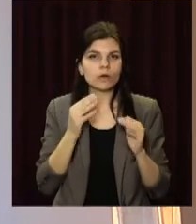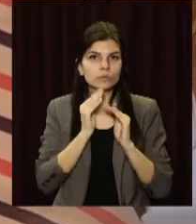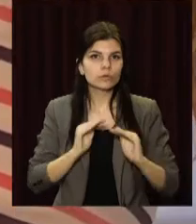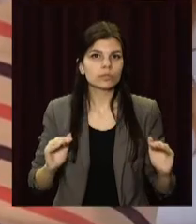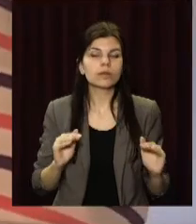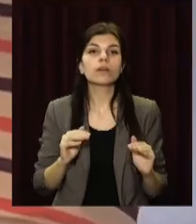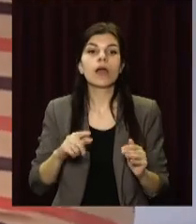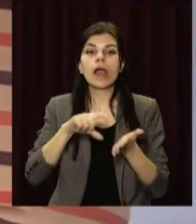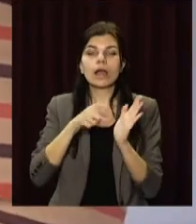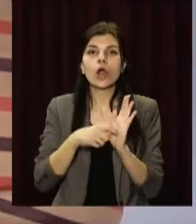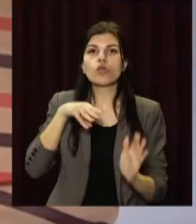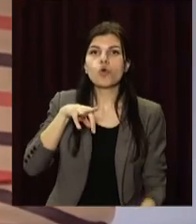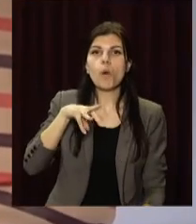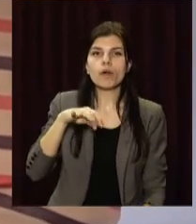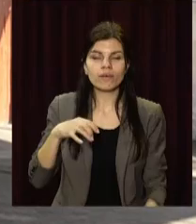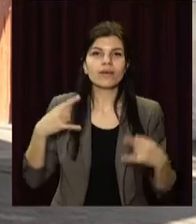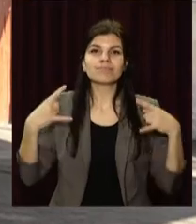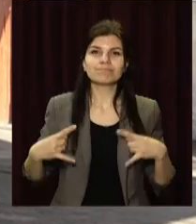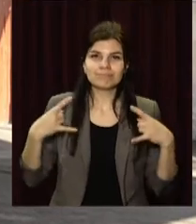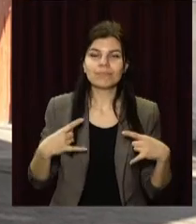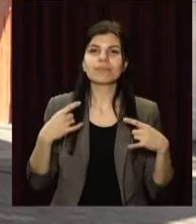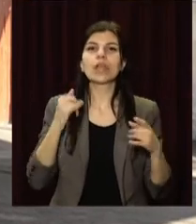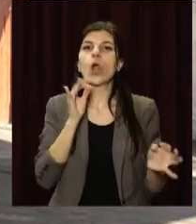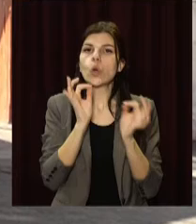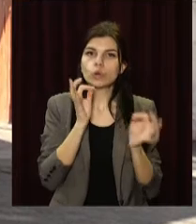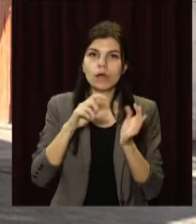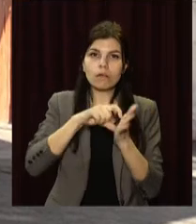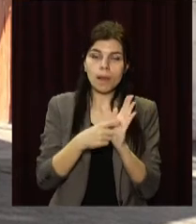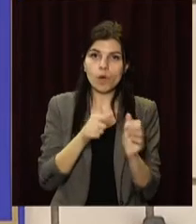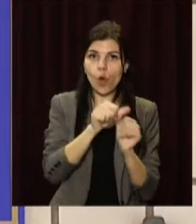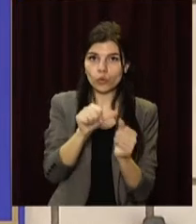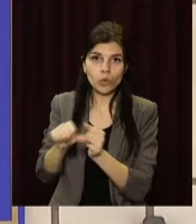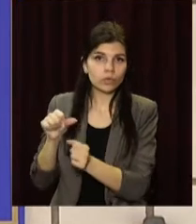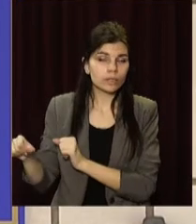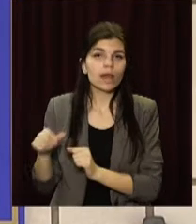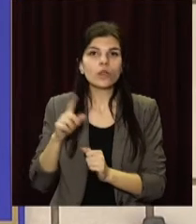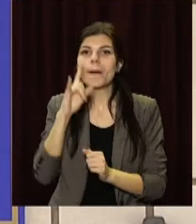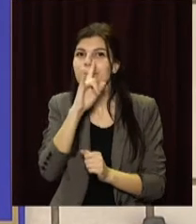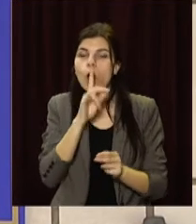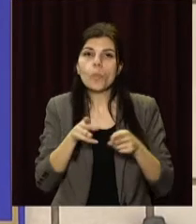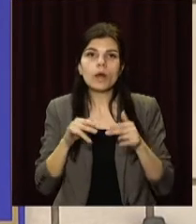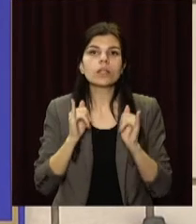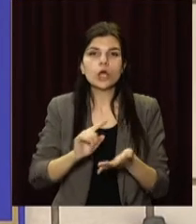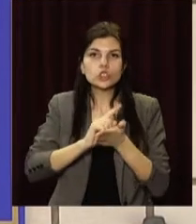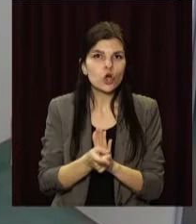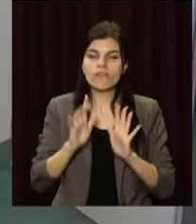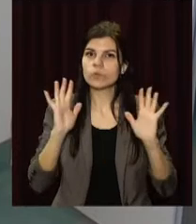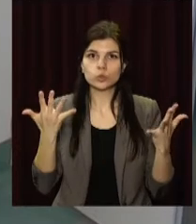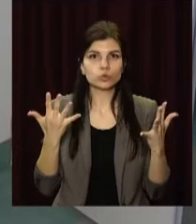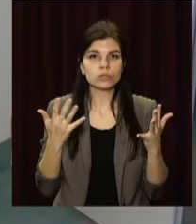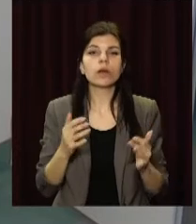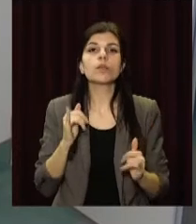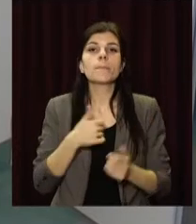облаштують кабінети томографії, ангіографічний і консультаційний, а ще маленьку операційну для термінових випадків.